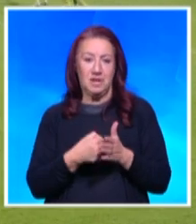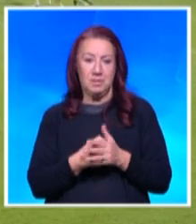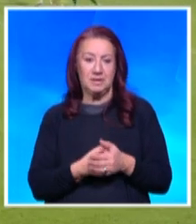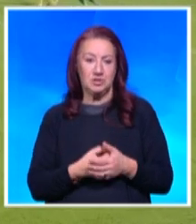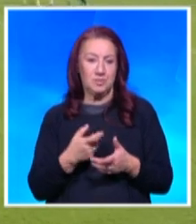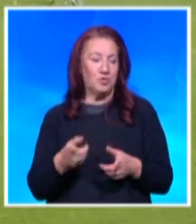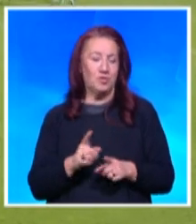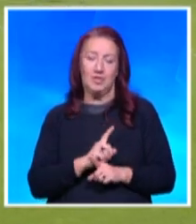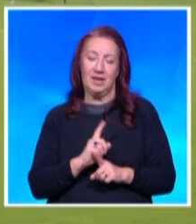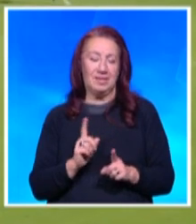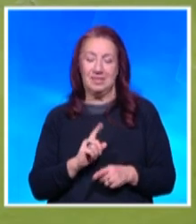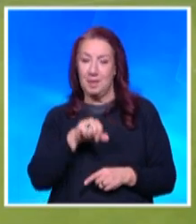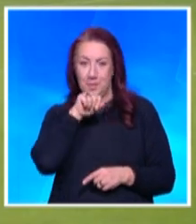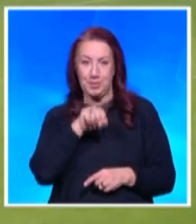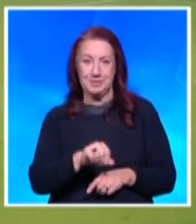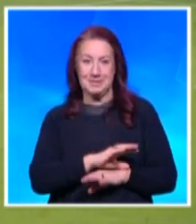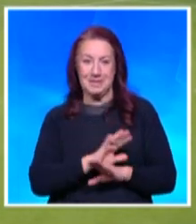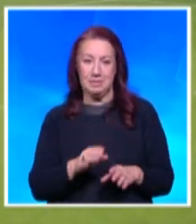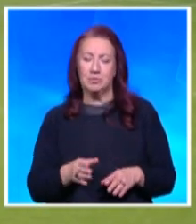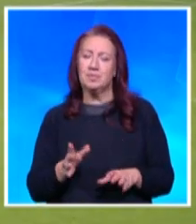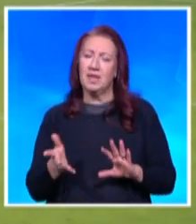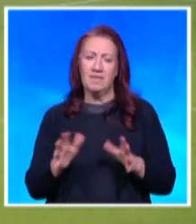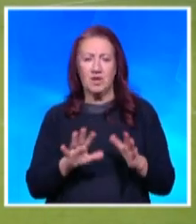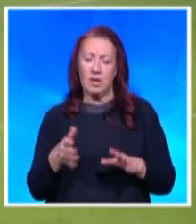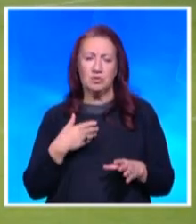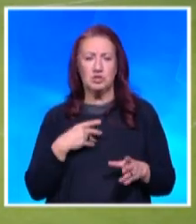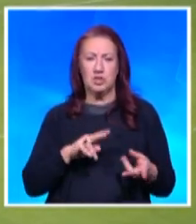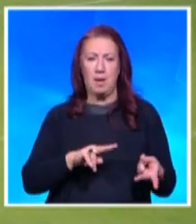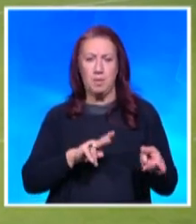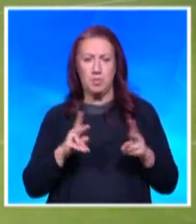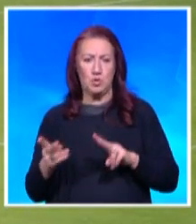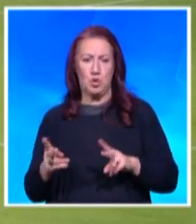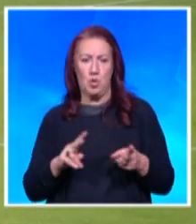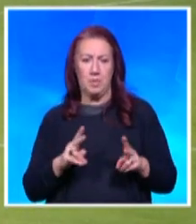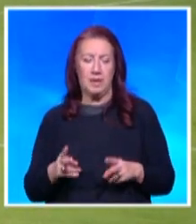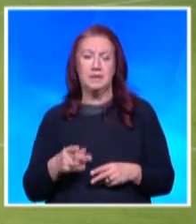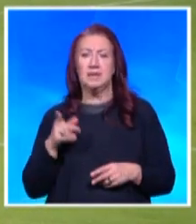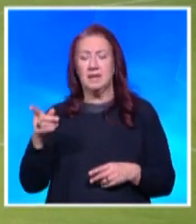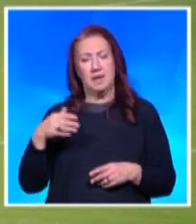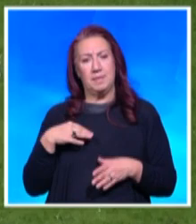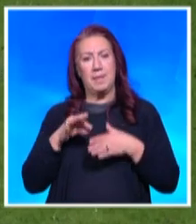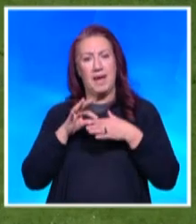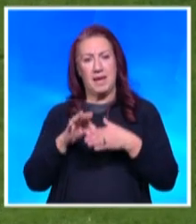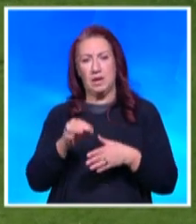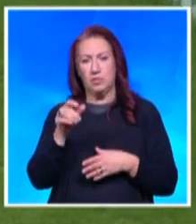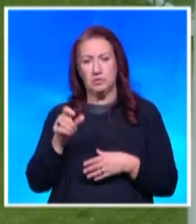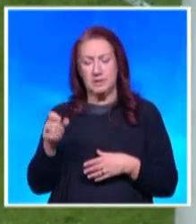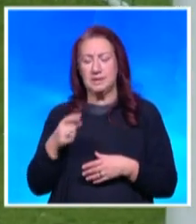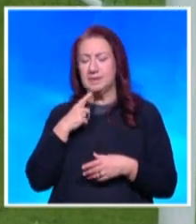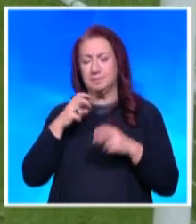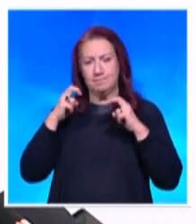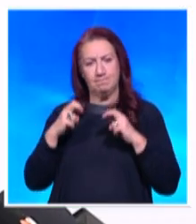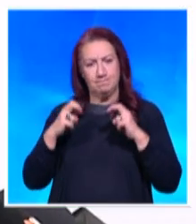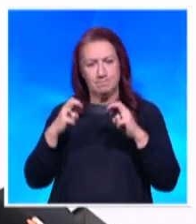непростимо за нас. Най-вероятно ще има кардинални промени. Трябва да видим сега, тук има и ръководители, с които трябва да се направи сериозен